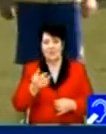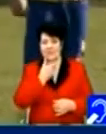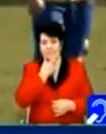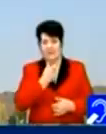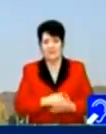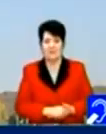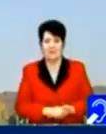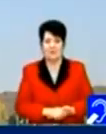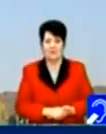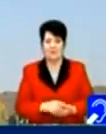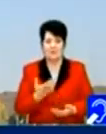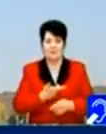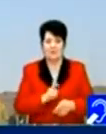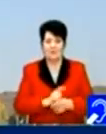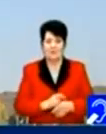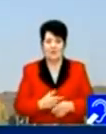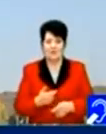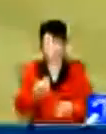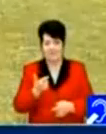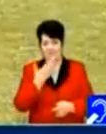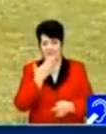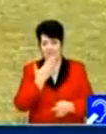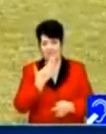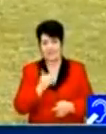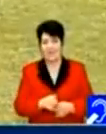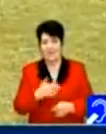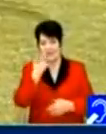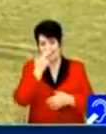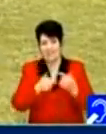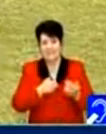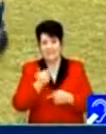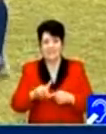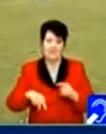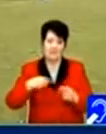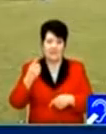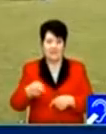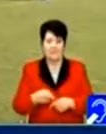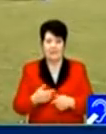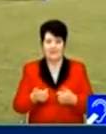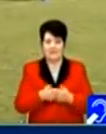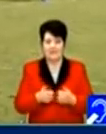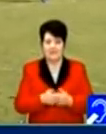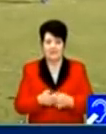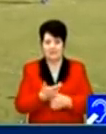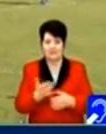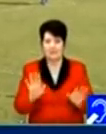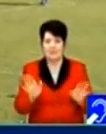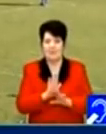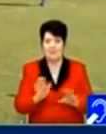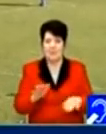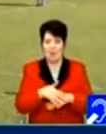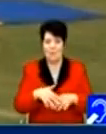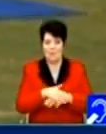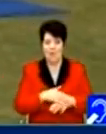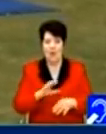spectatorilor. Oina este partea identității noastre naționale, trebuie să fie transmisă mai departe, nu singură, ci alături de dans și cântec popular. Este